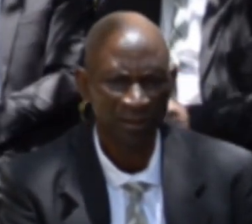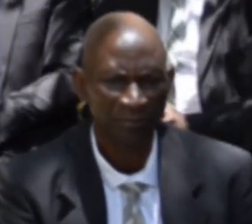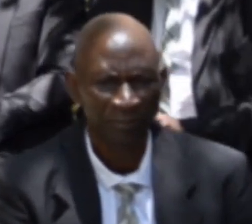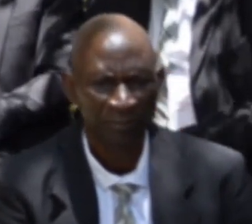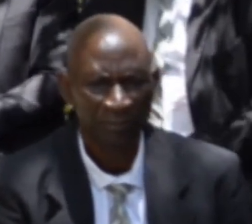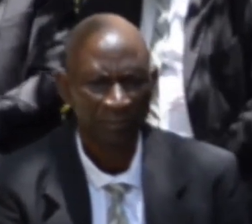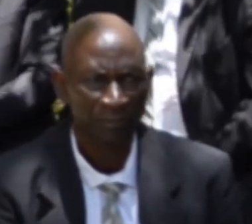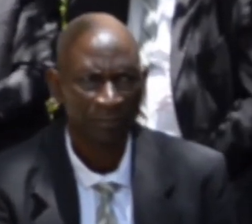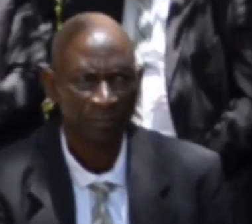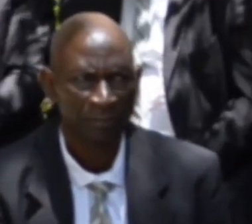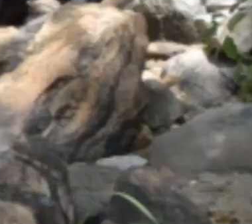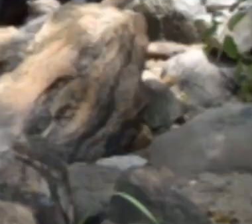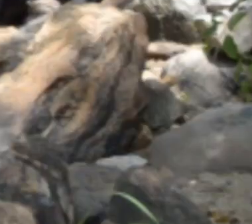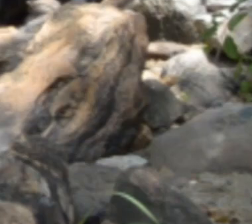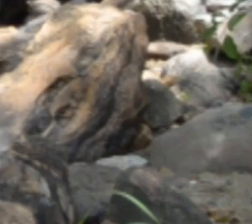kuunganidzai